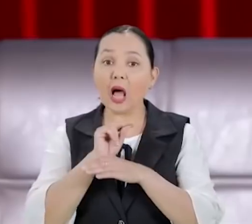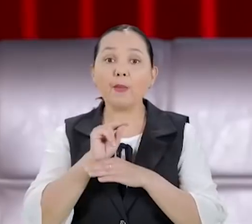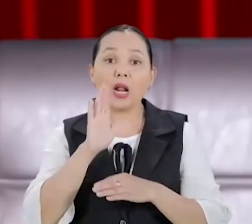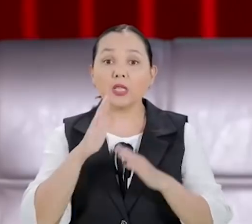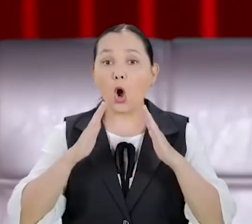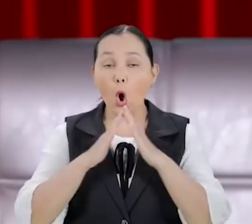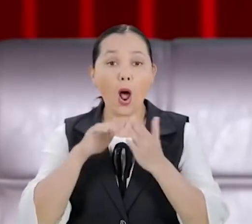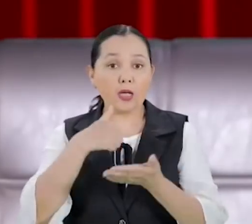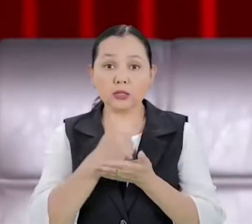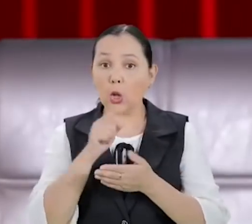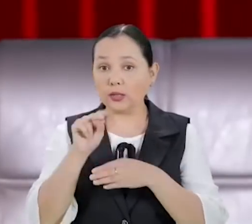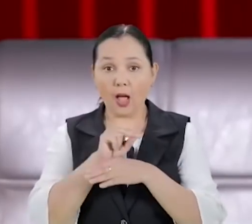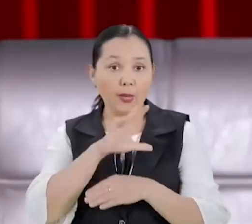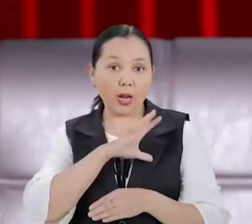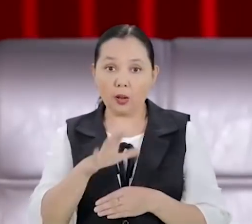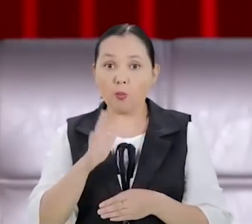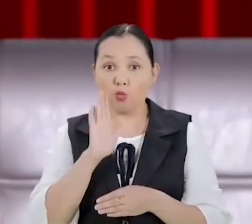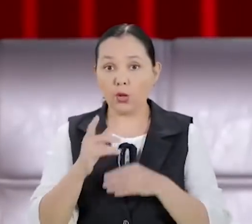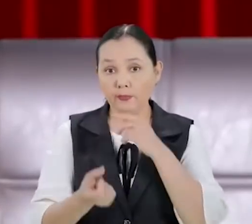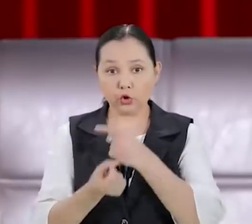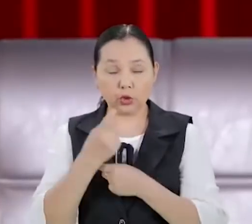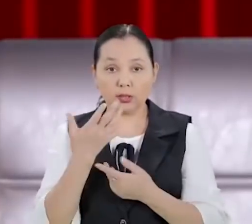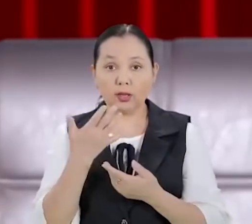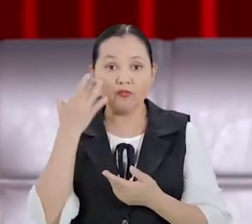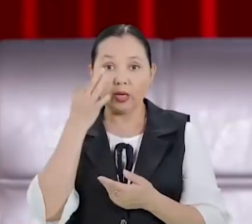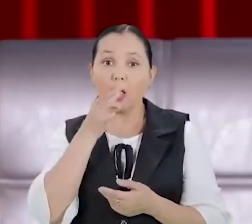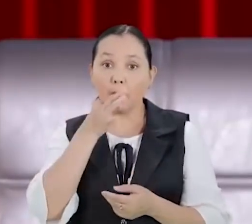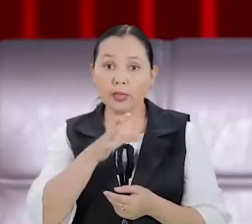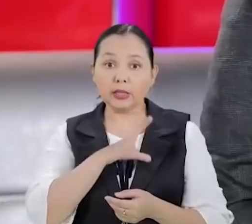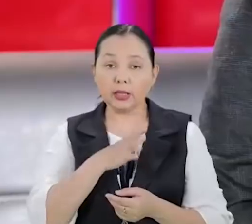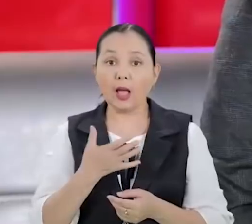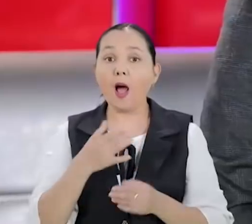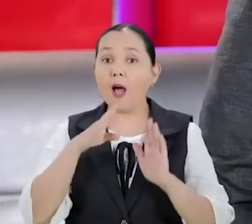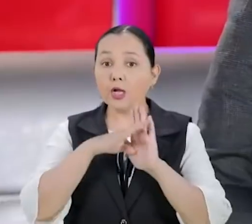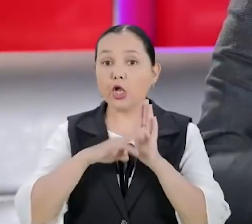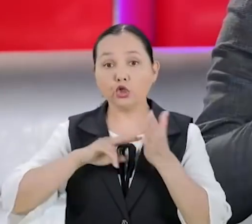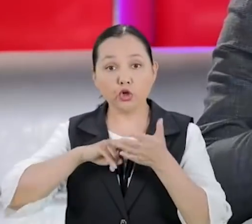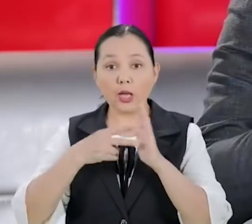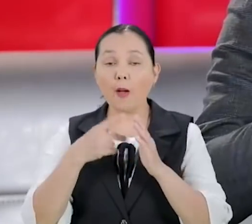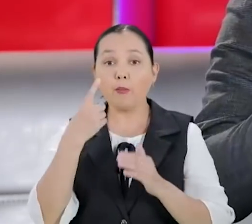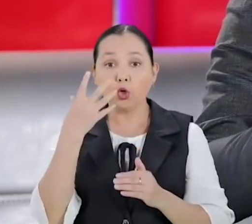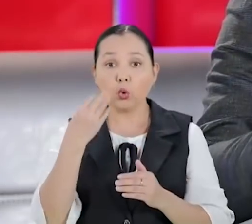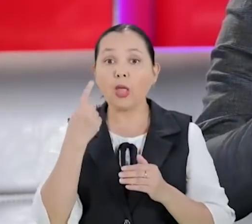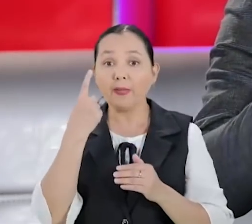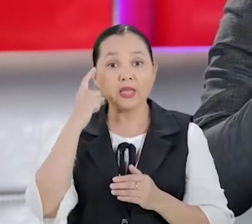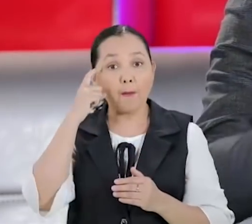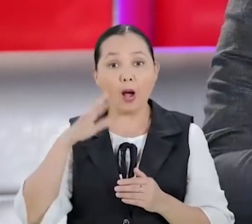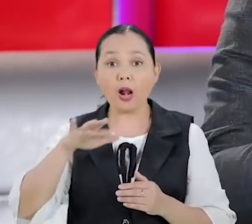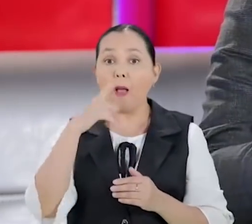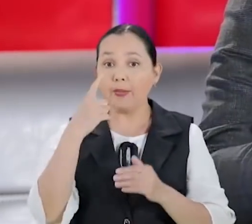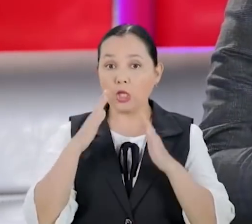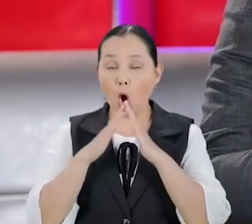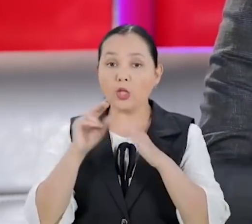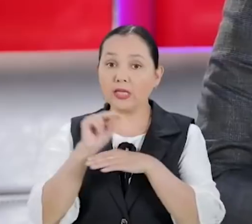ta'mirlandi degan xonadonlar aslida ta'mirlanmagan bo'lib chiqdi degan fikrni bildirgan. Rejiga muvofiq bir kunda bitta mahallada